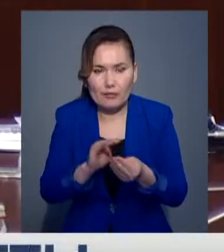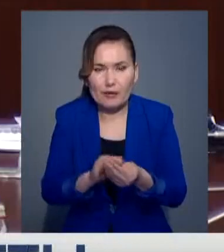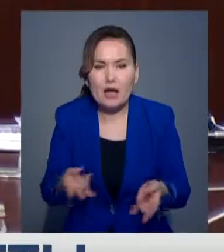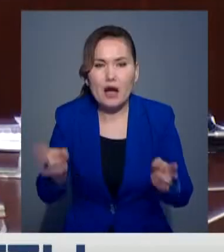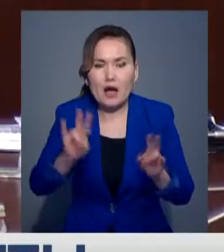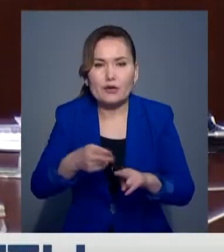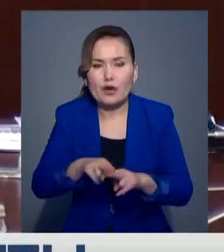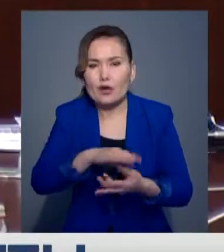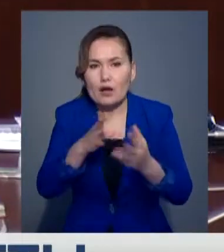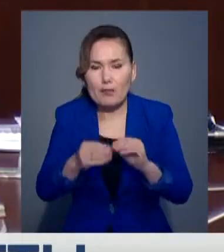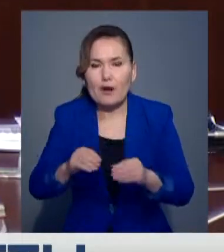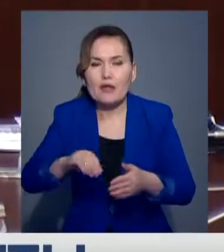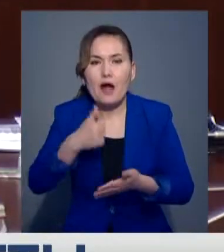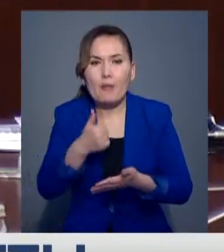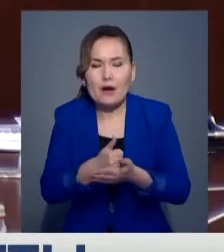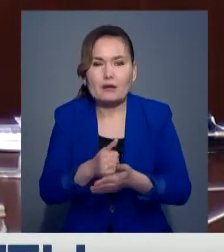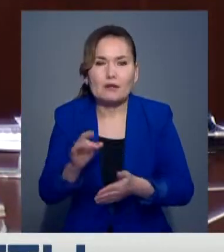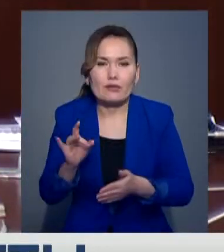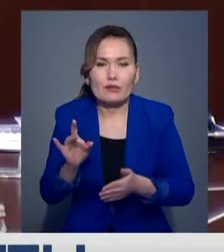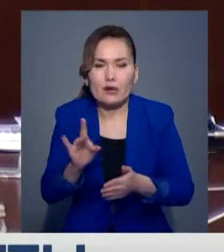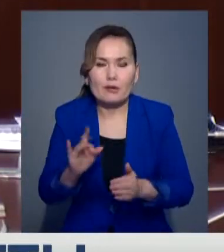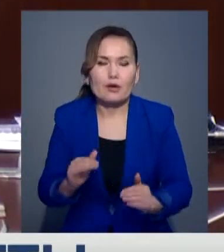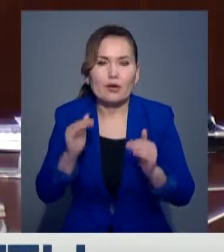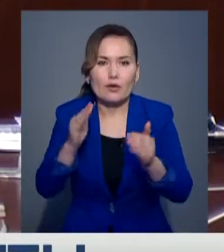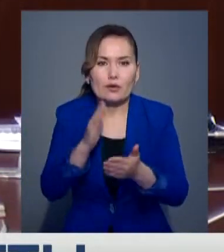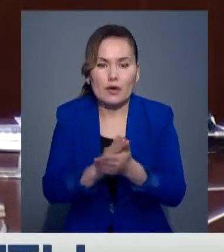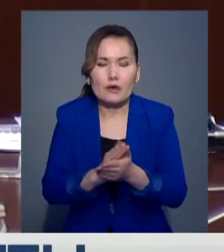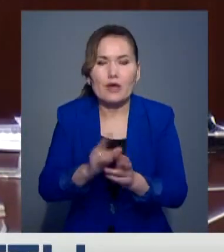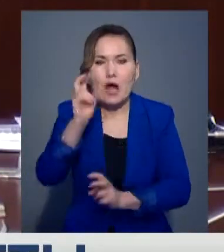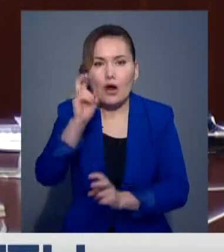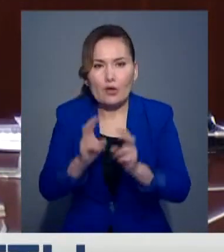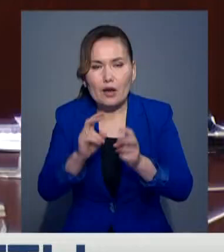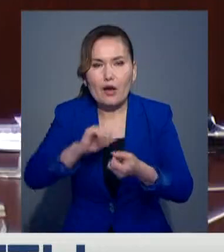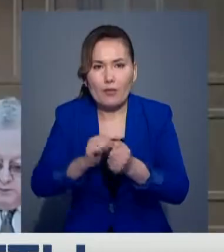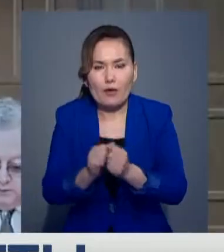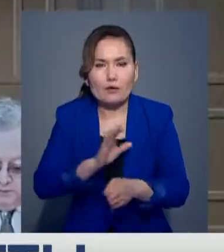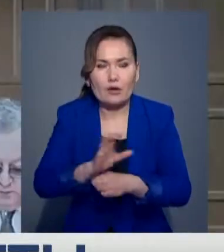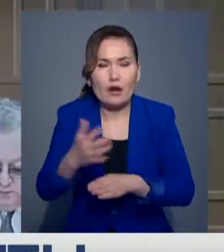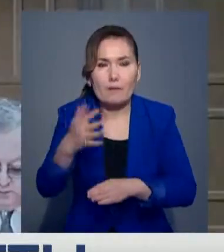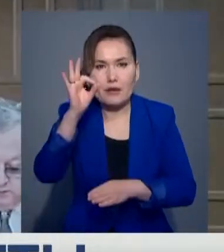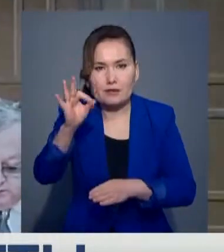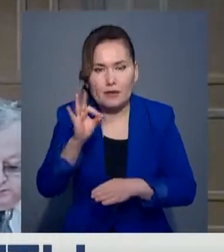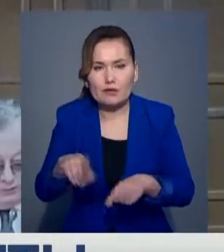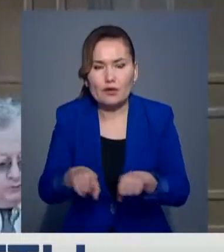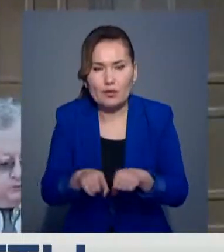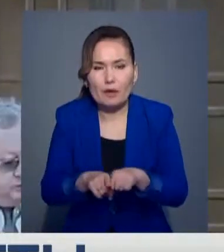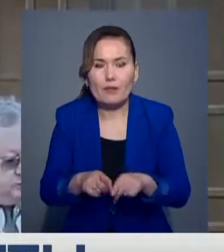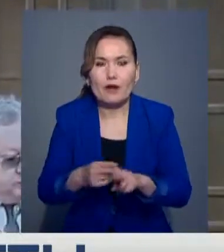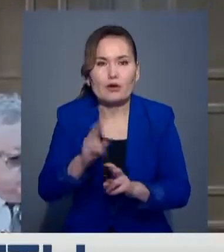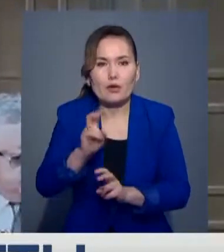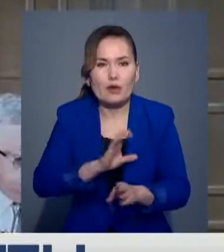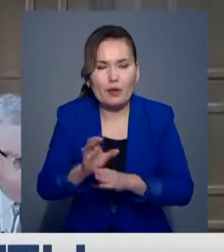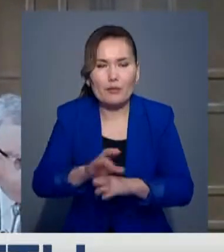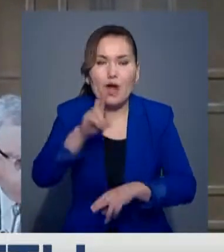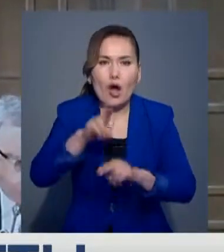салаларда жалпы алғанда оң динамика байқалады. Тау-кен өндіріс саласында өсім 5%, өндеуші салада 8,8%.